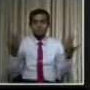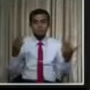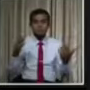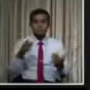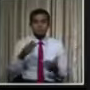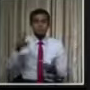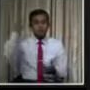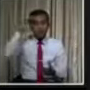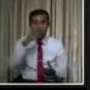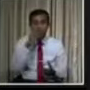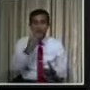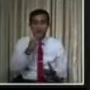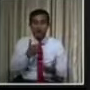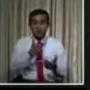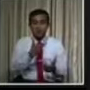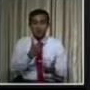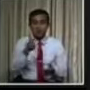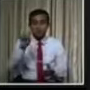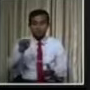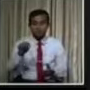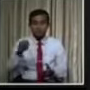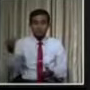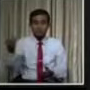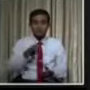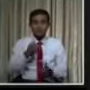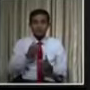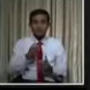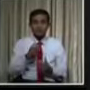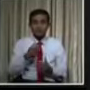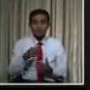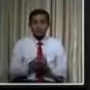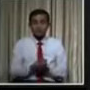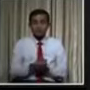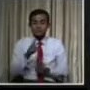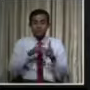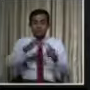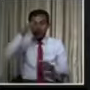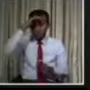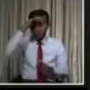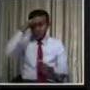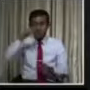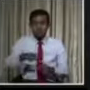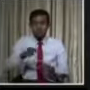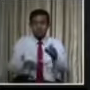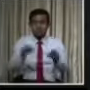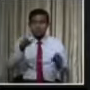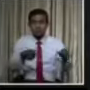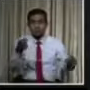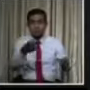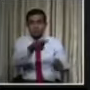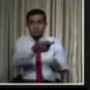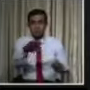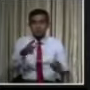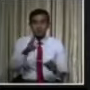එකලා පිස්තෝල 20ක් ගෙනාවා කියලා ඒ පිස්තෝල 20 ගේන්නේ ගරු මේ කතානායකතුමනි මේ ජනතාව මරන්න ඒකෙන්ද මේ